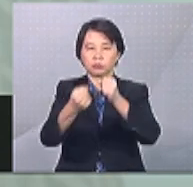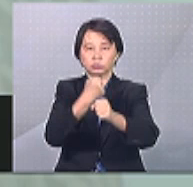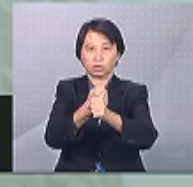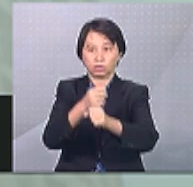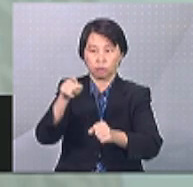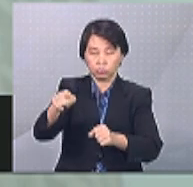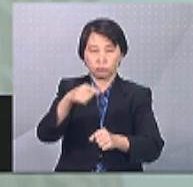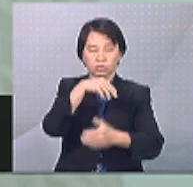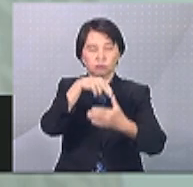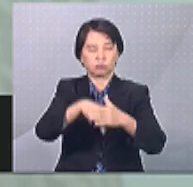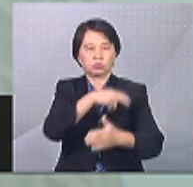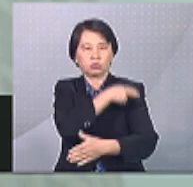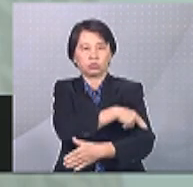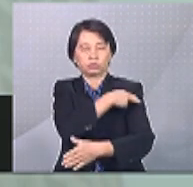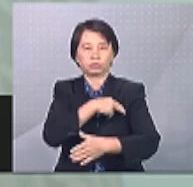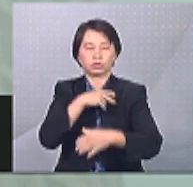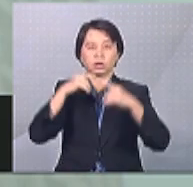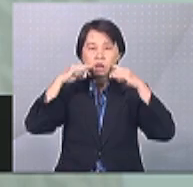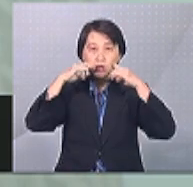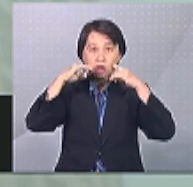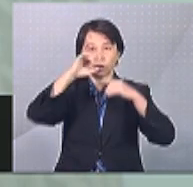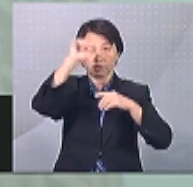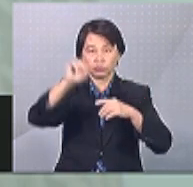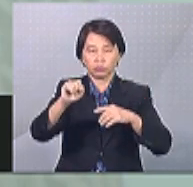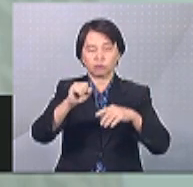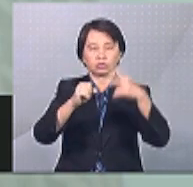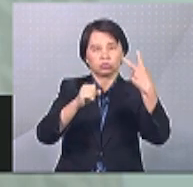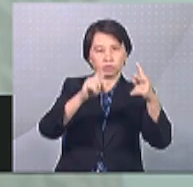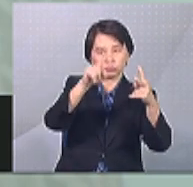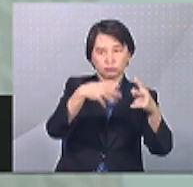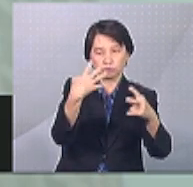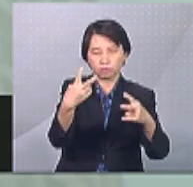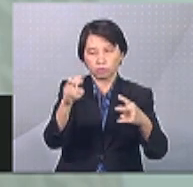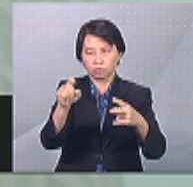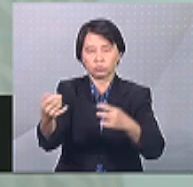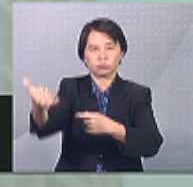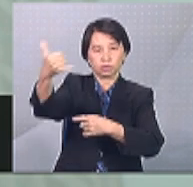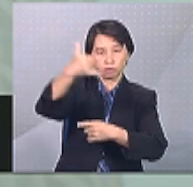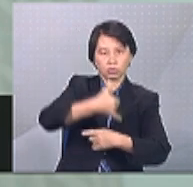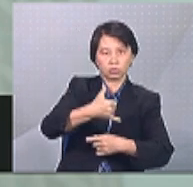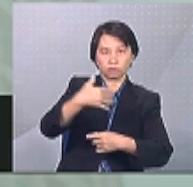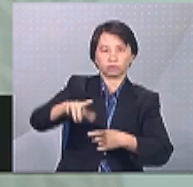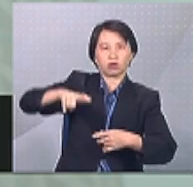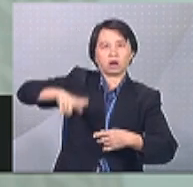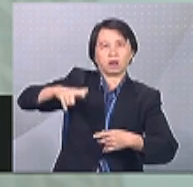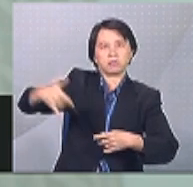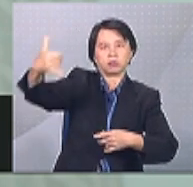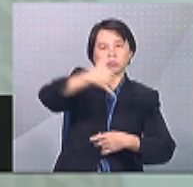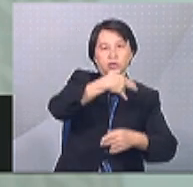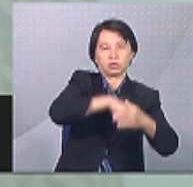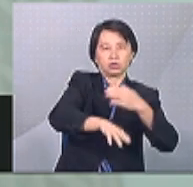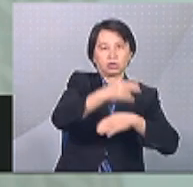di Hospital Selayang pada 17 April 2020 dan beliau datang pada peringkat yang lewat dengan